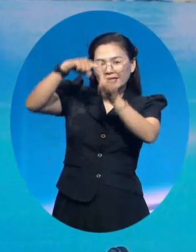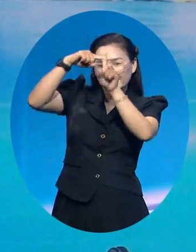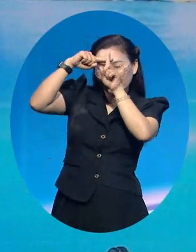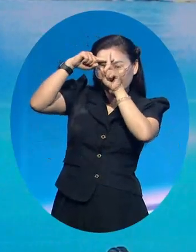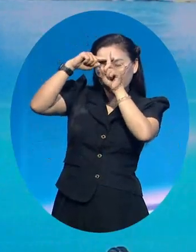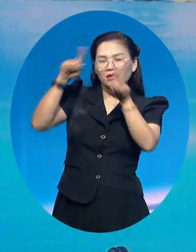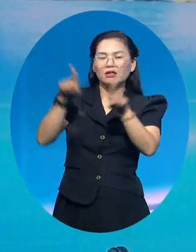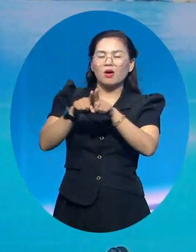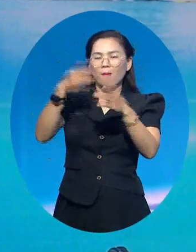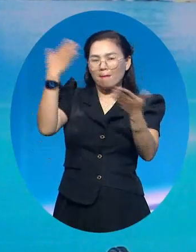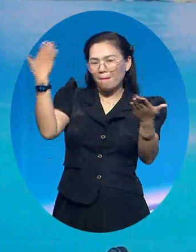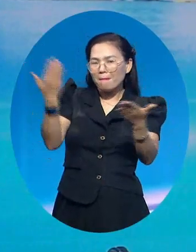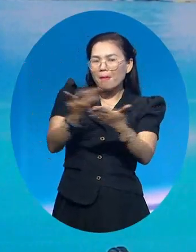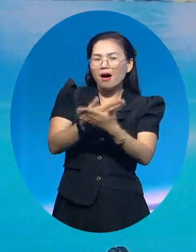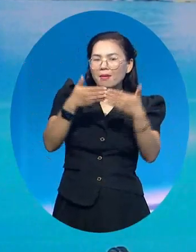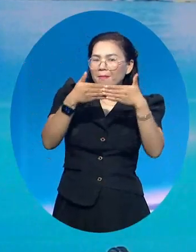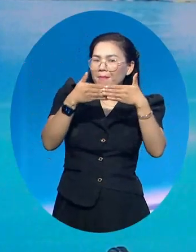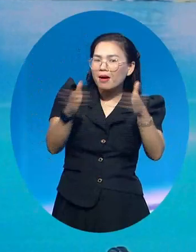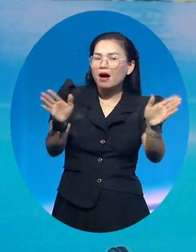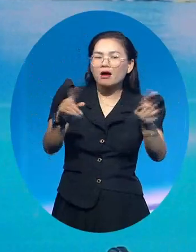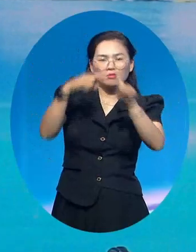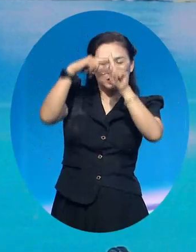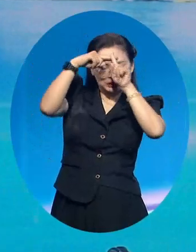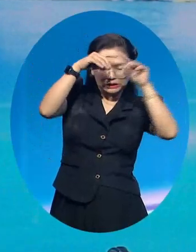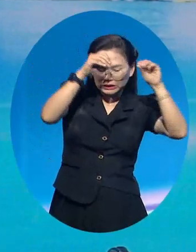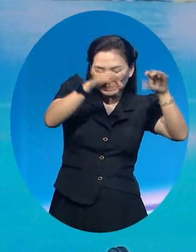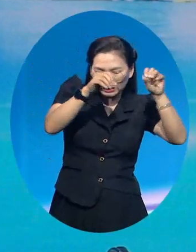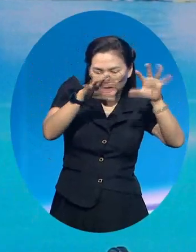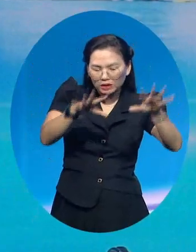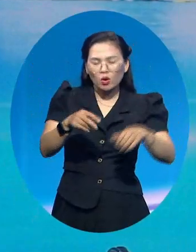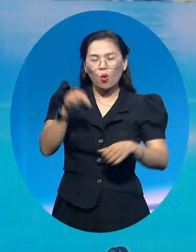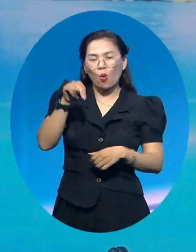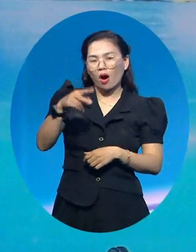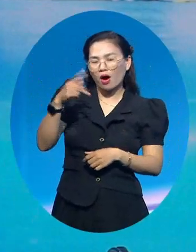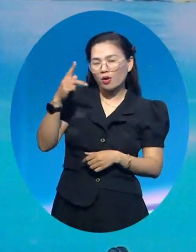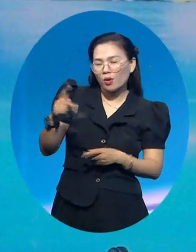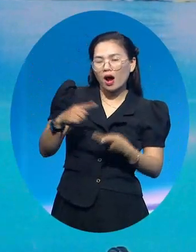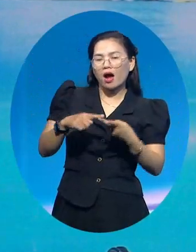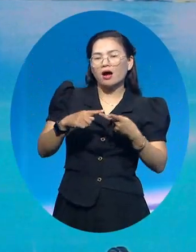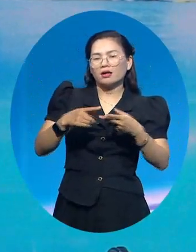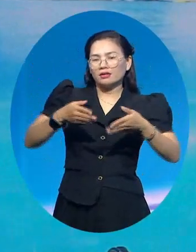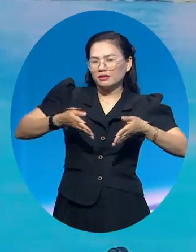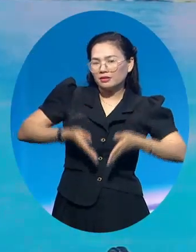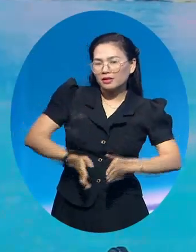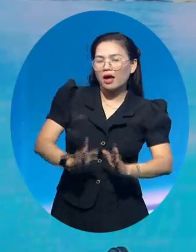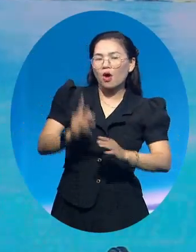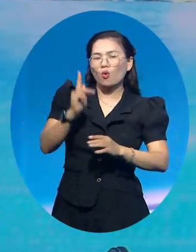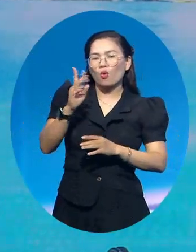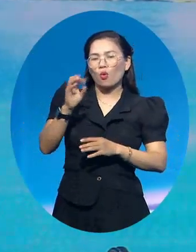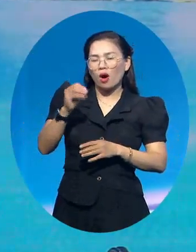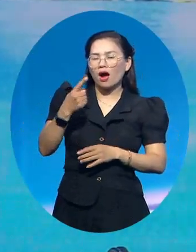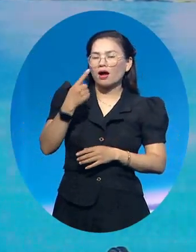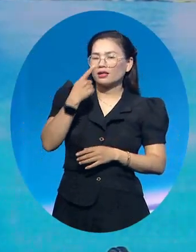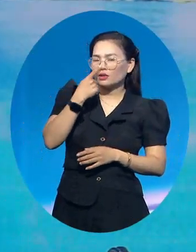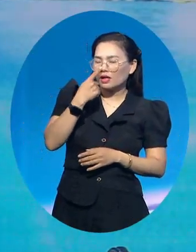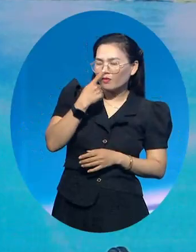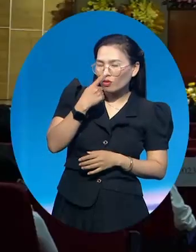90 tân học viên bác sĩ chuyên khoa 1 của 4 chuyên ngành ngoại khoa, sản phụ khoa, nhi khoa và tai mũi họng.